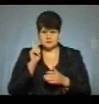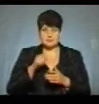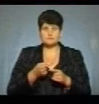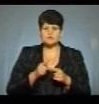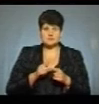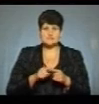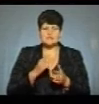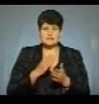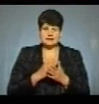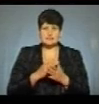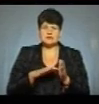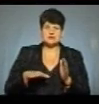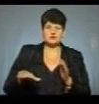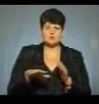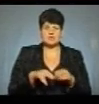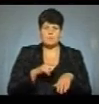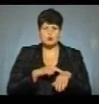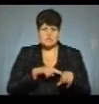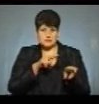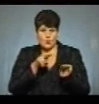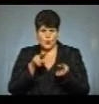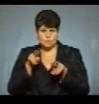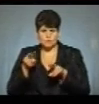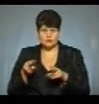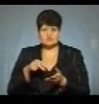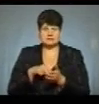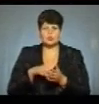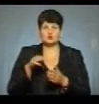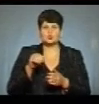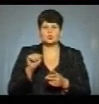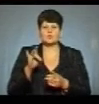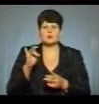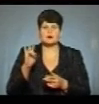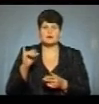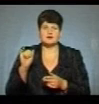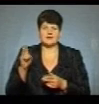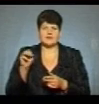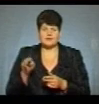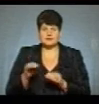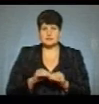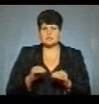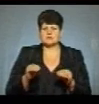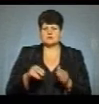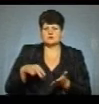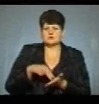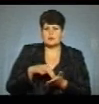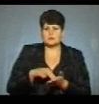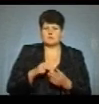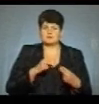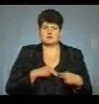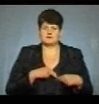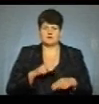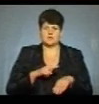це є визначення зони поліцейського контролю, виставляються турнікети, виставляються пости працівників